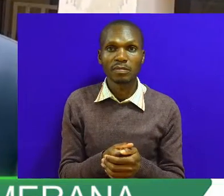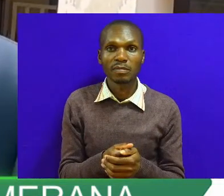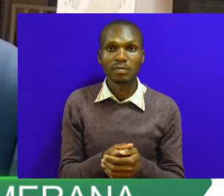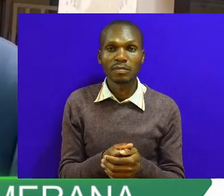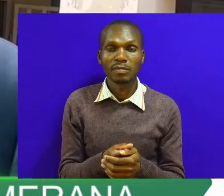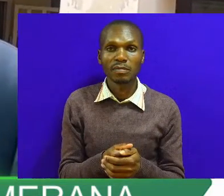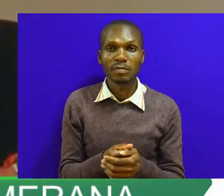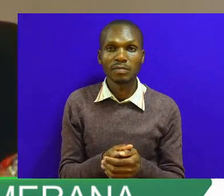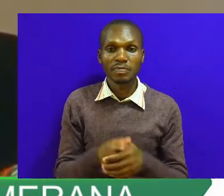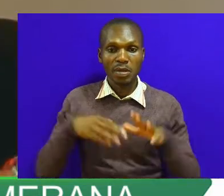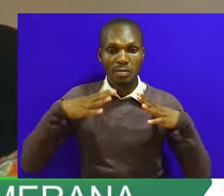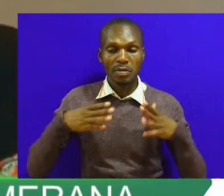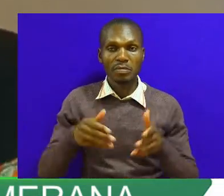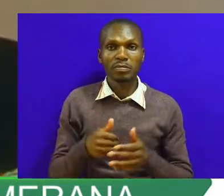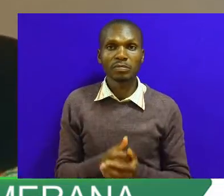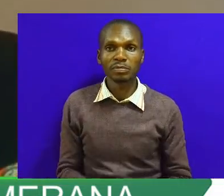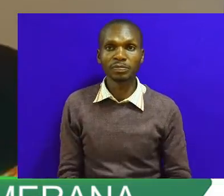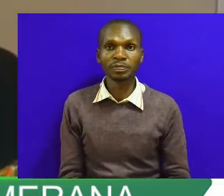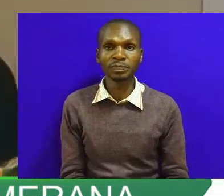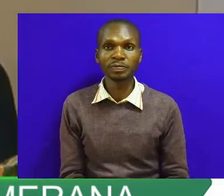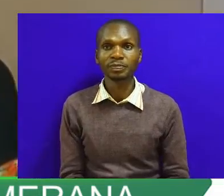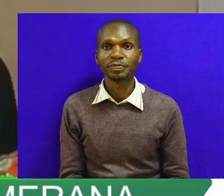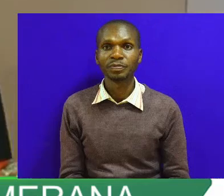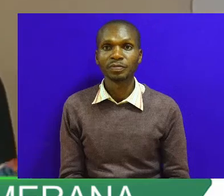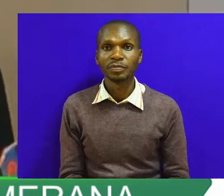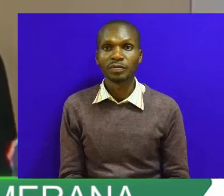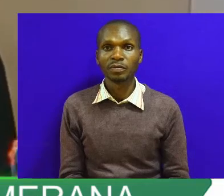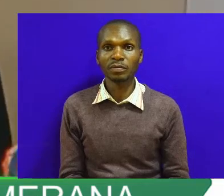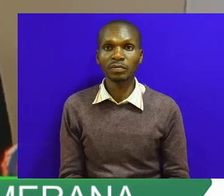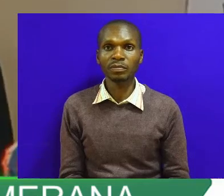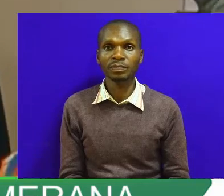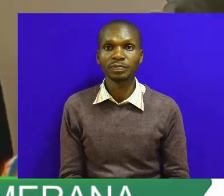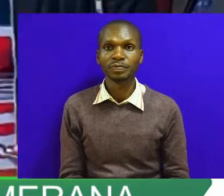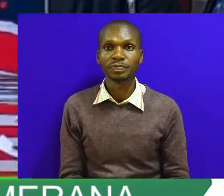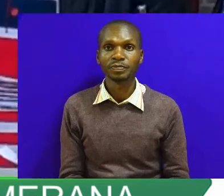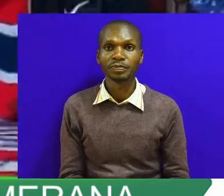wa nyalibari. Yungu lipotari ya geta Senkia Ndizi TV. Elitaliane Mildred.